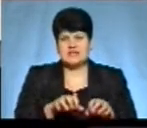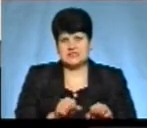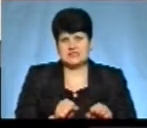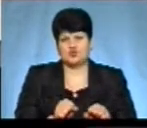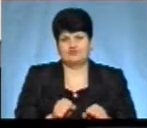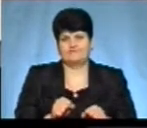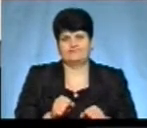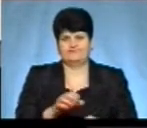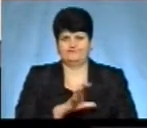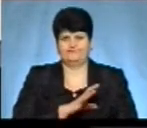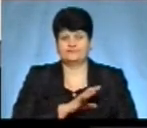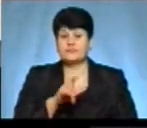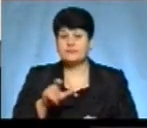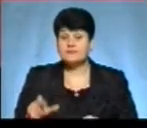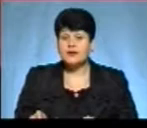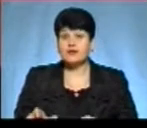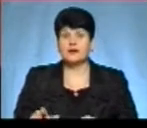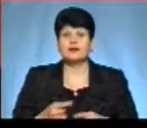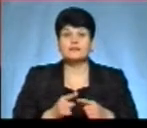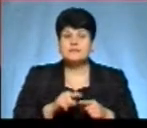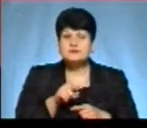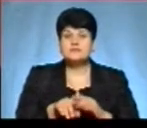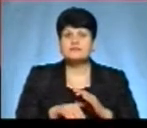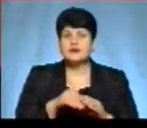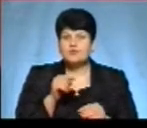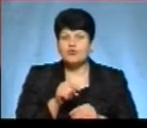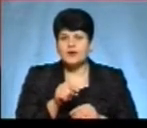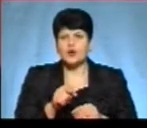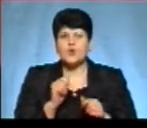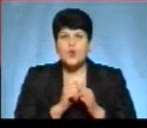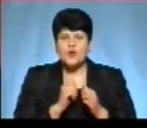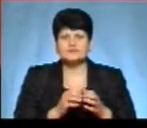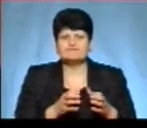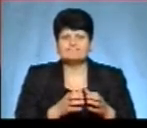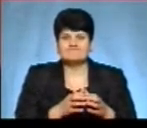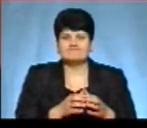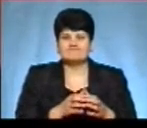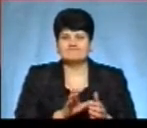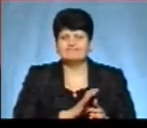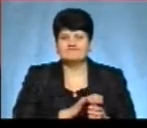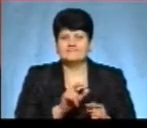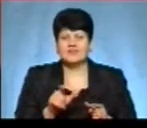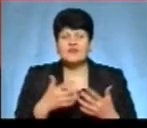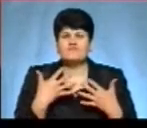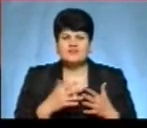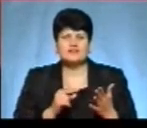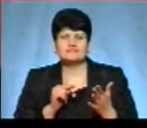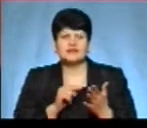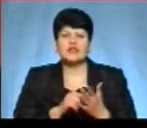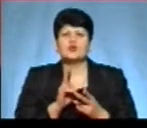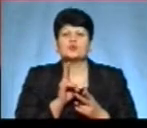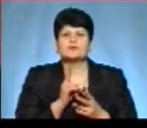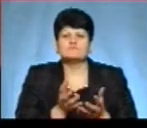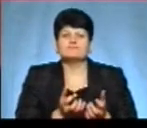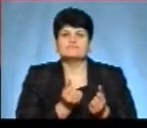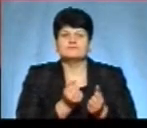груп. І, звичайно, що на ці вибори кожна із цих груп, кожен із тих олігархів, вони вже визначилися щодо свого кандидата.